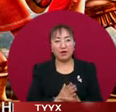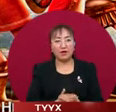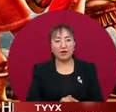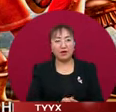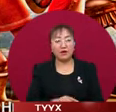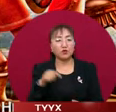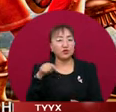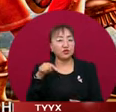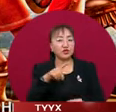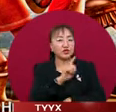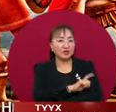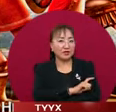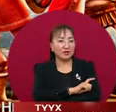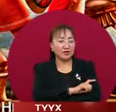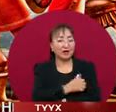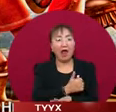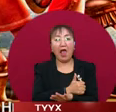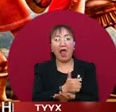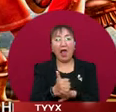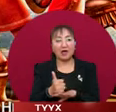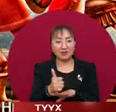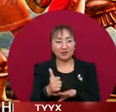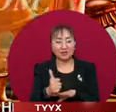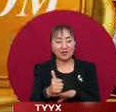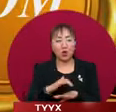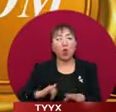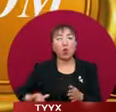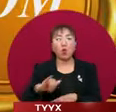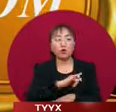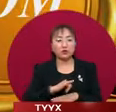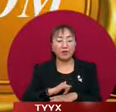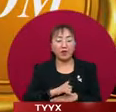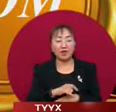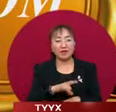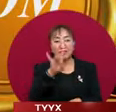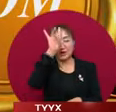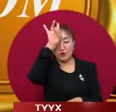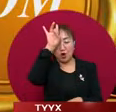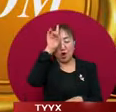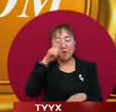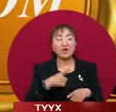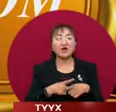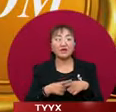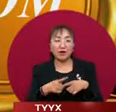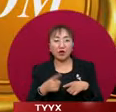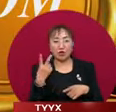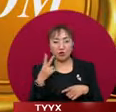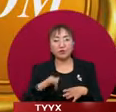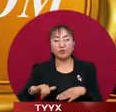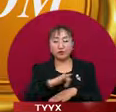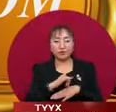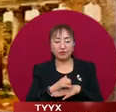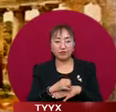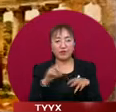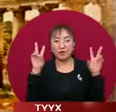бидний хичээлээр аялах хоёр улс маань бол Грек Ром гэсэн хоёр улс байх нэ. За, хичээлийнхээ сэдвийг